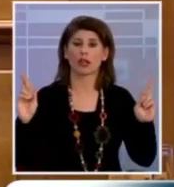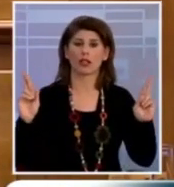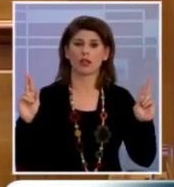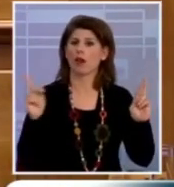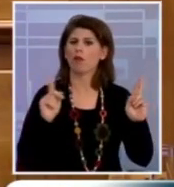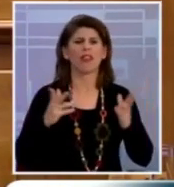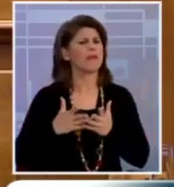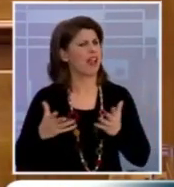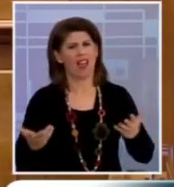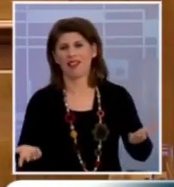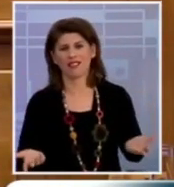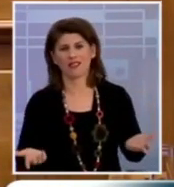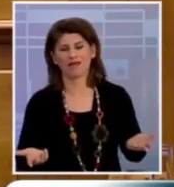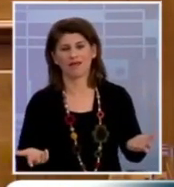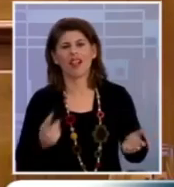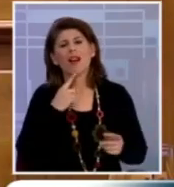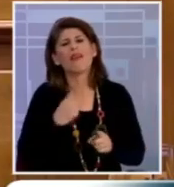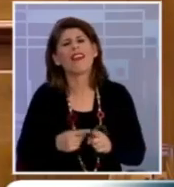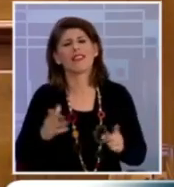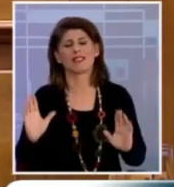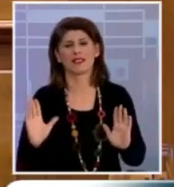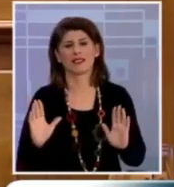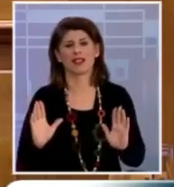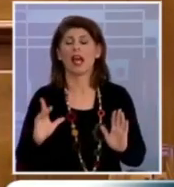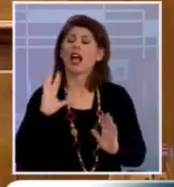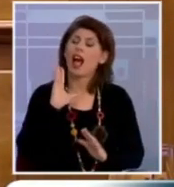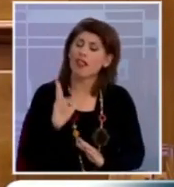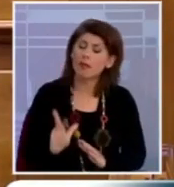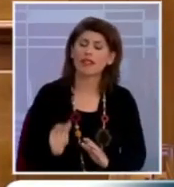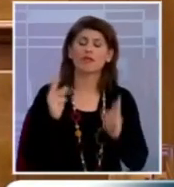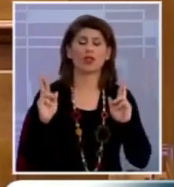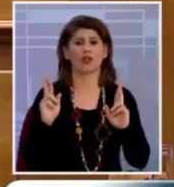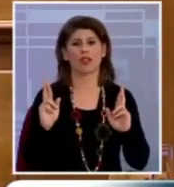δεν είναι μεγάλες, είναι απλές, είναι καθημερινές.